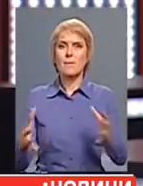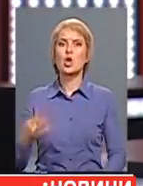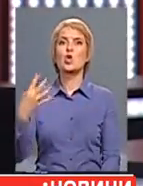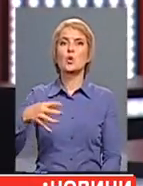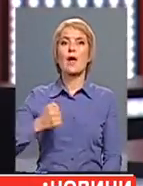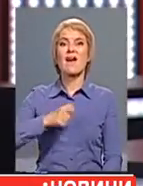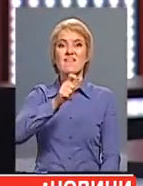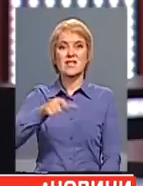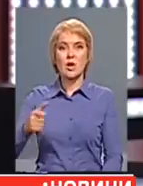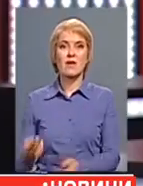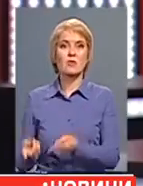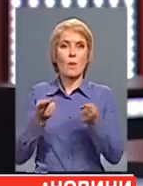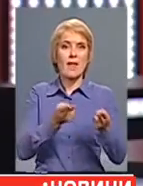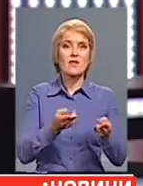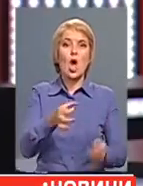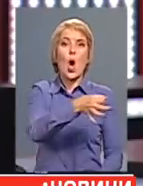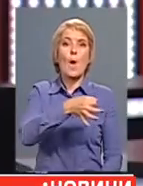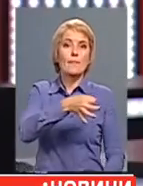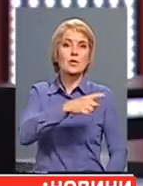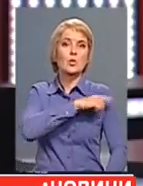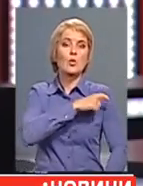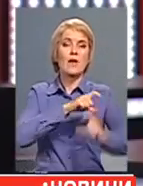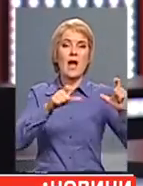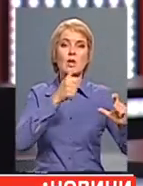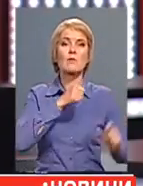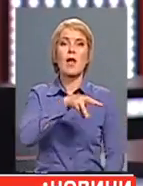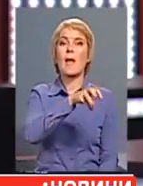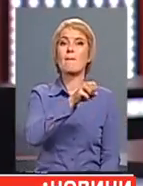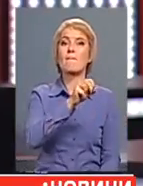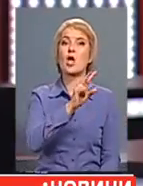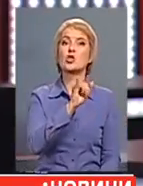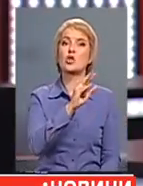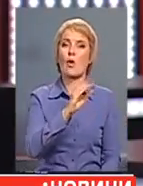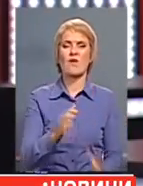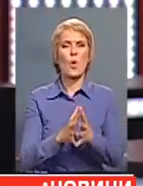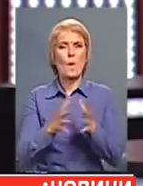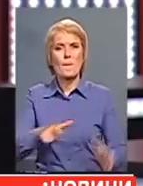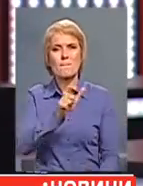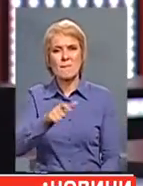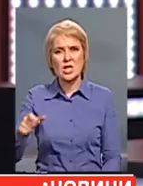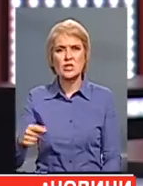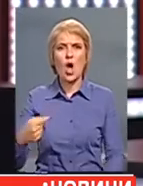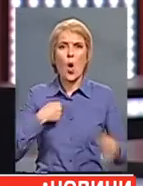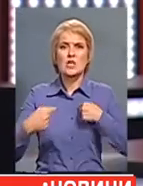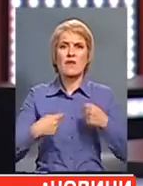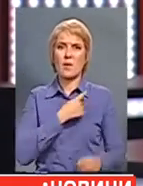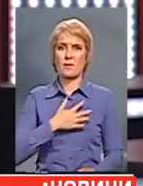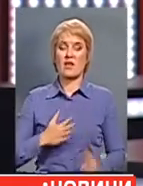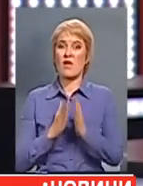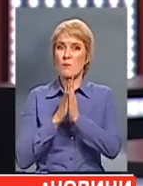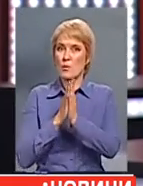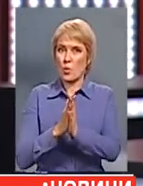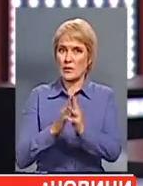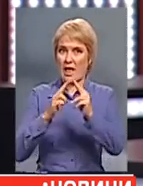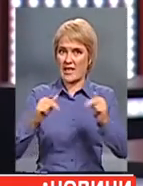до обласної лікарні імені Мечникова. У більшості численні осколкові поранення. Лікарі закликають дніпропетровців здавати кров для